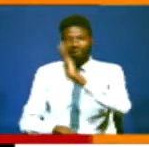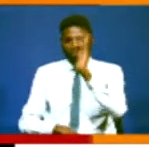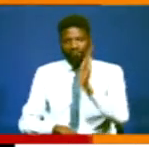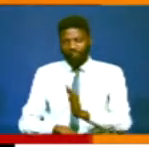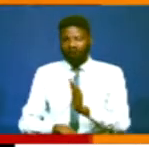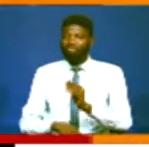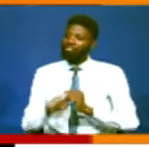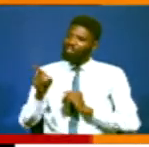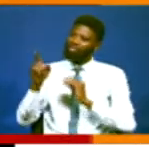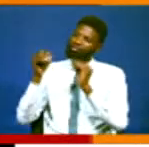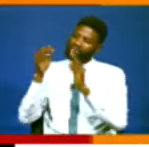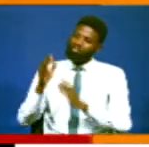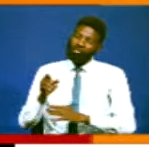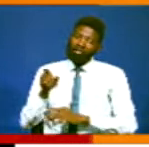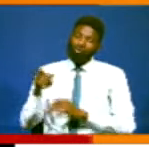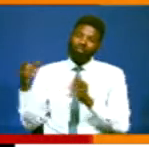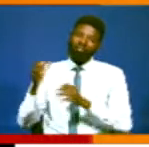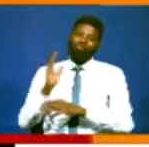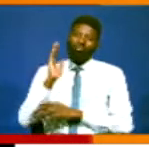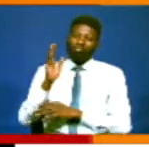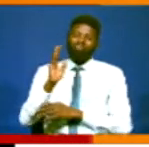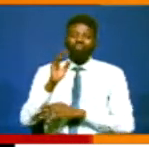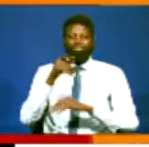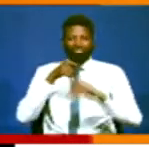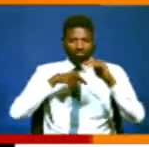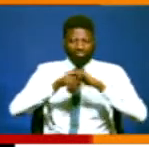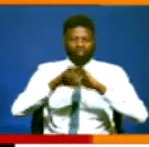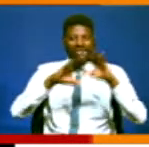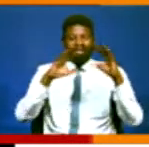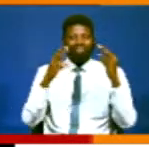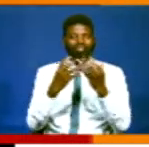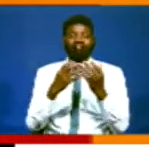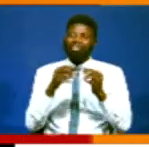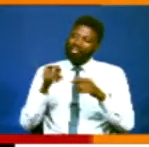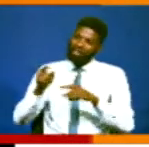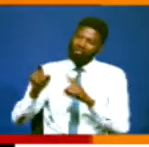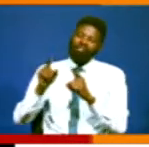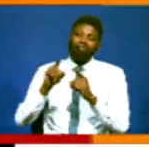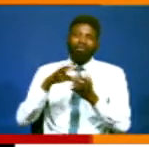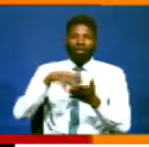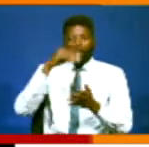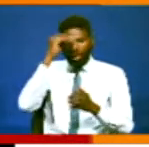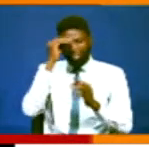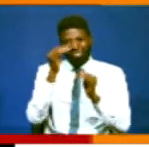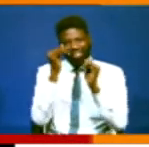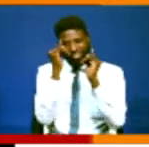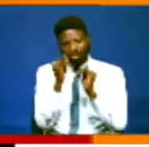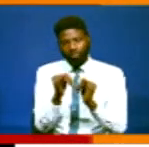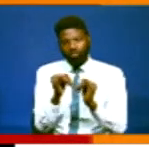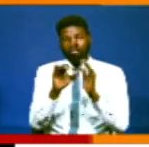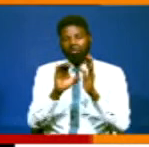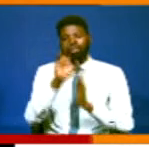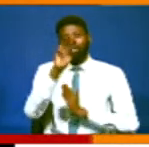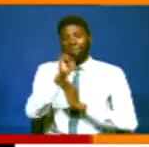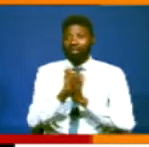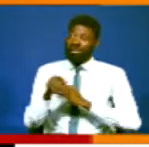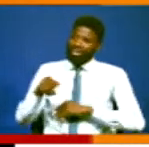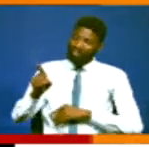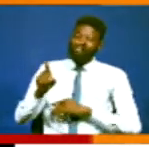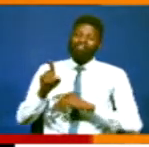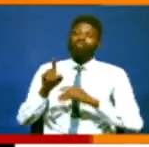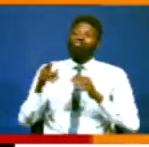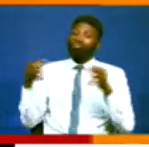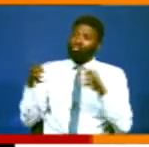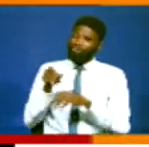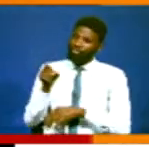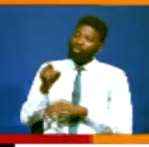huu mfumo mpya. Kwa hivyo kuna hali ya walimu kutoandaliwa vizuri, na hawa walimu wenda wakapata changamoto. Na tatizo litakuwa pale